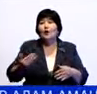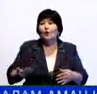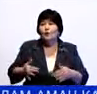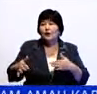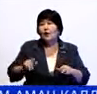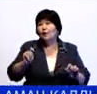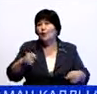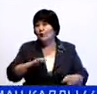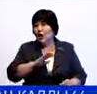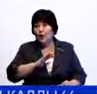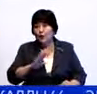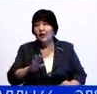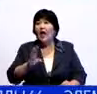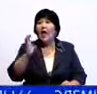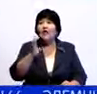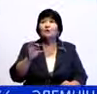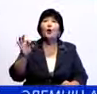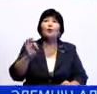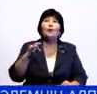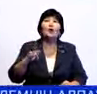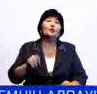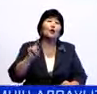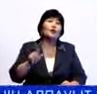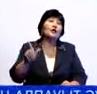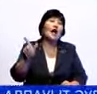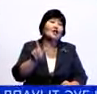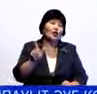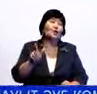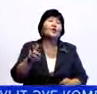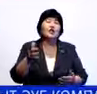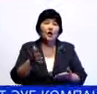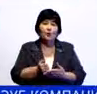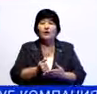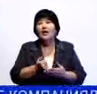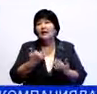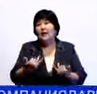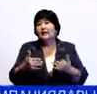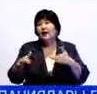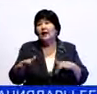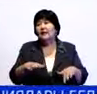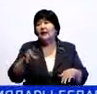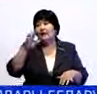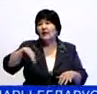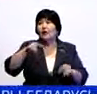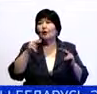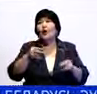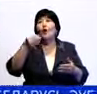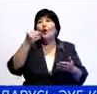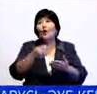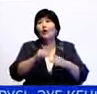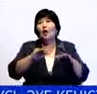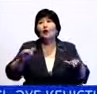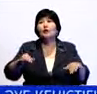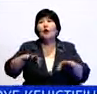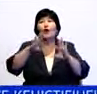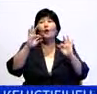дәуреннің босқа өтпегені. Әшімхан орынбасарұлы осы екеуінен де олжалы. Тағылымды тірлігіне ел куә, ал ұлағатты ұрпағы